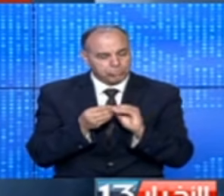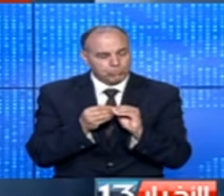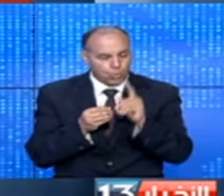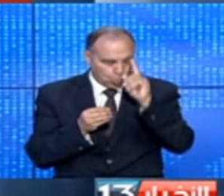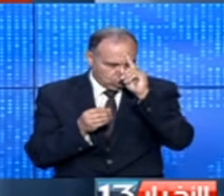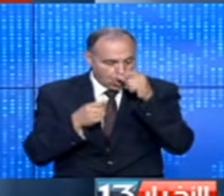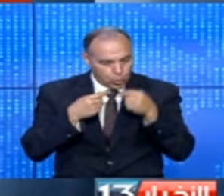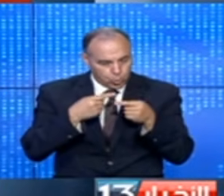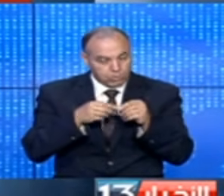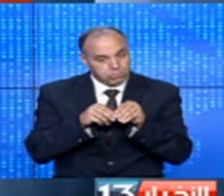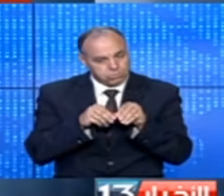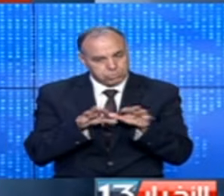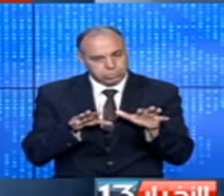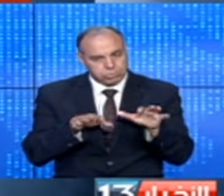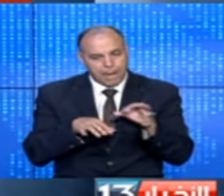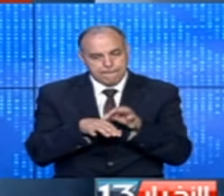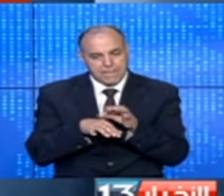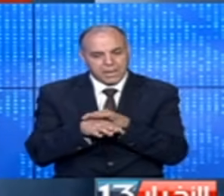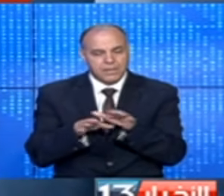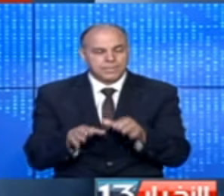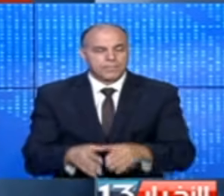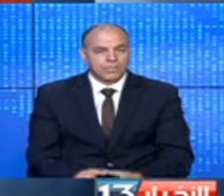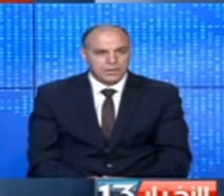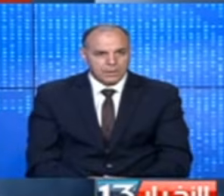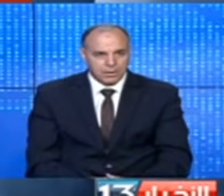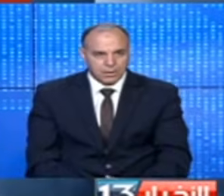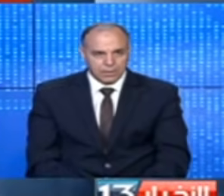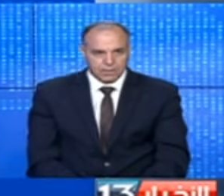الوطنية لمجابهة انتشار هذا الوباء.